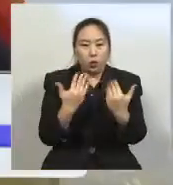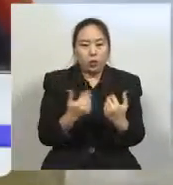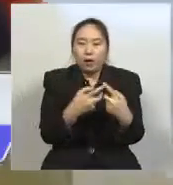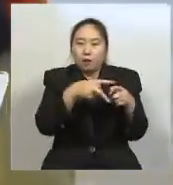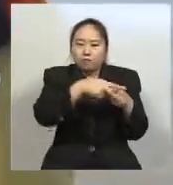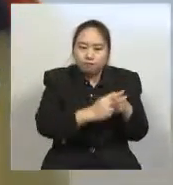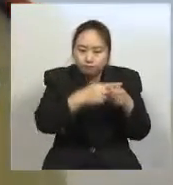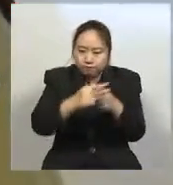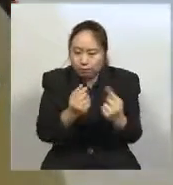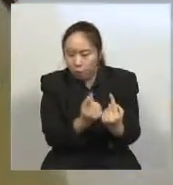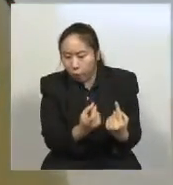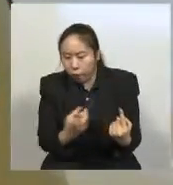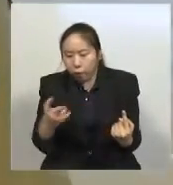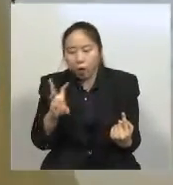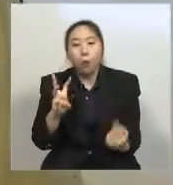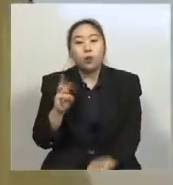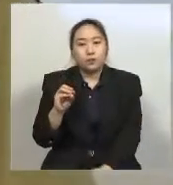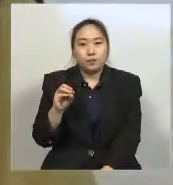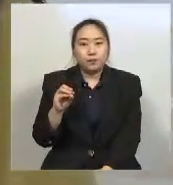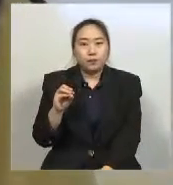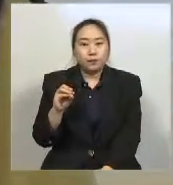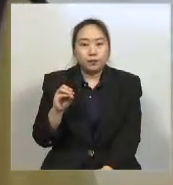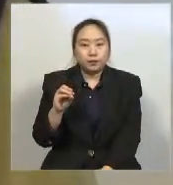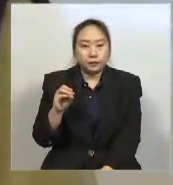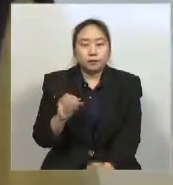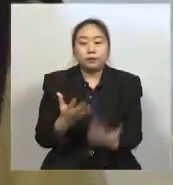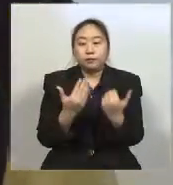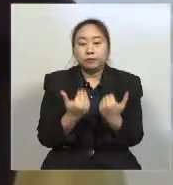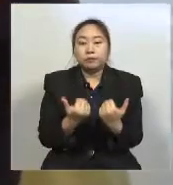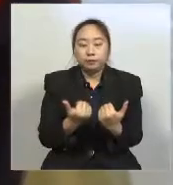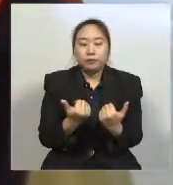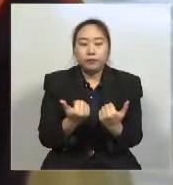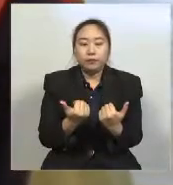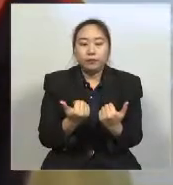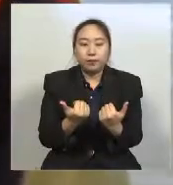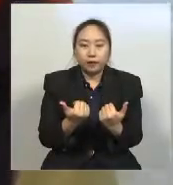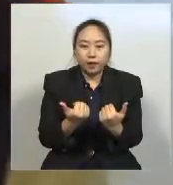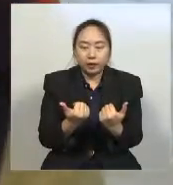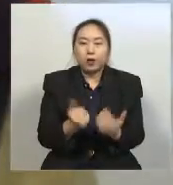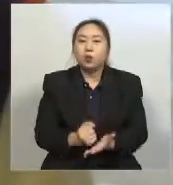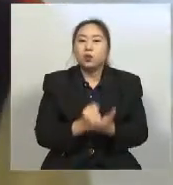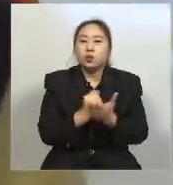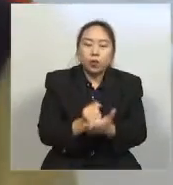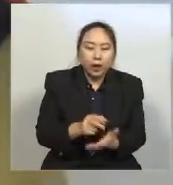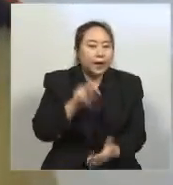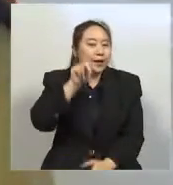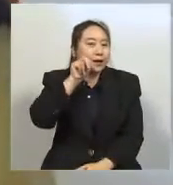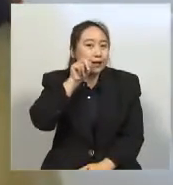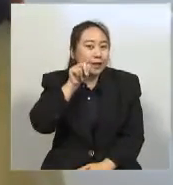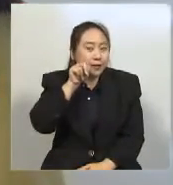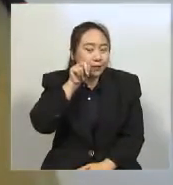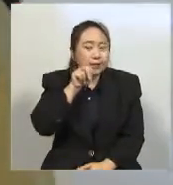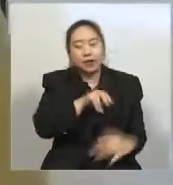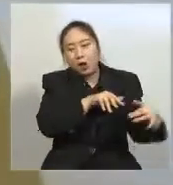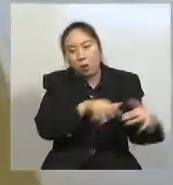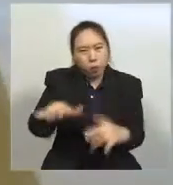อยู่60เครื่องนะครับคืออัตราเนี่ยเราเป็นการเพิ่มอัตรา